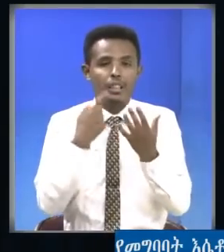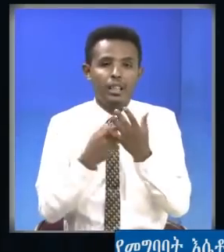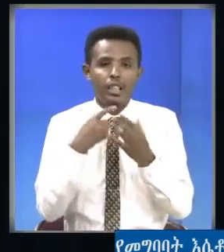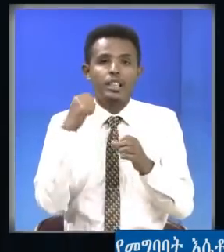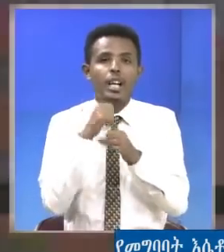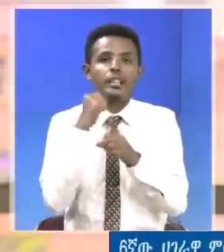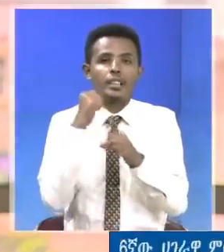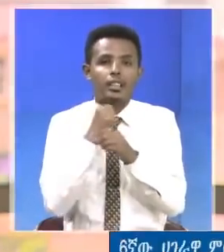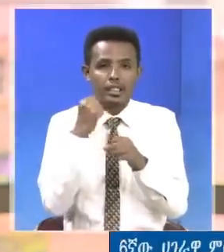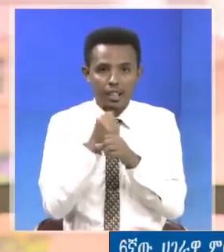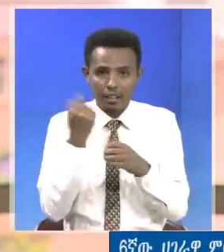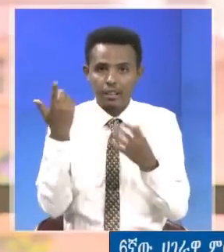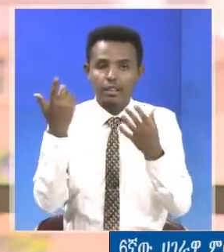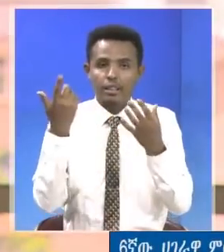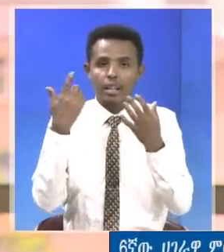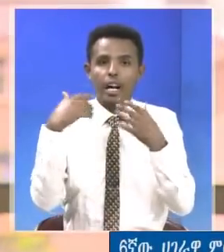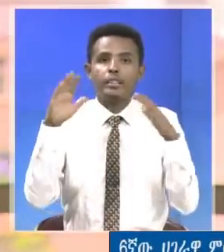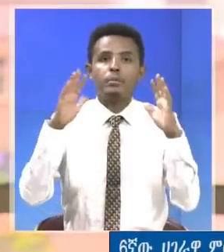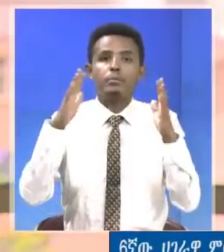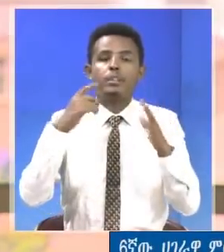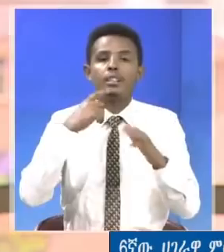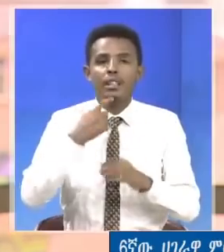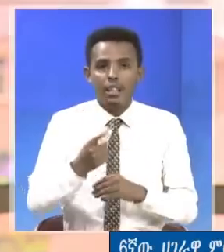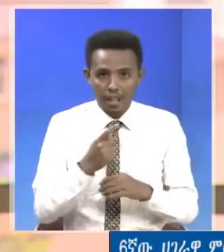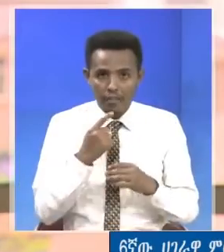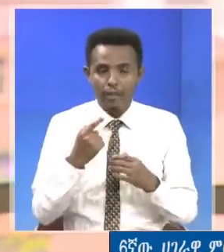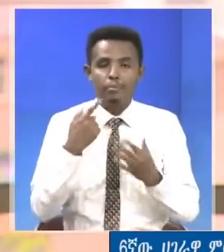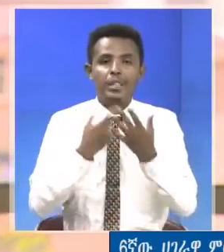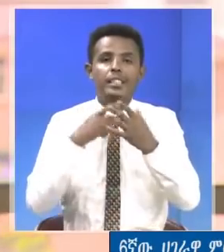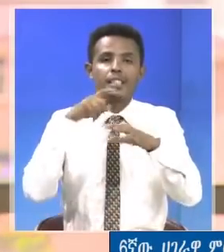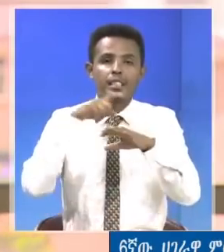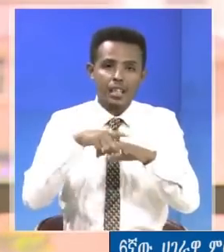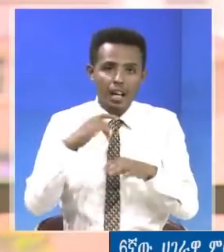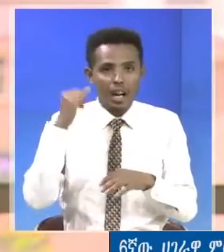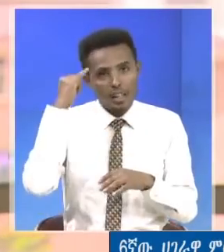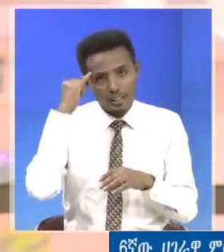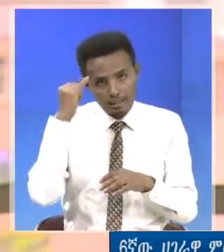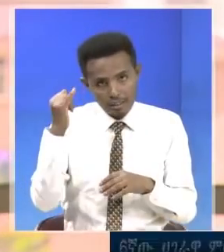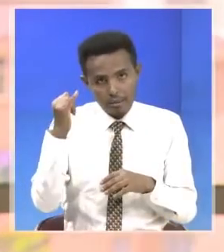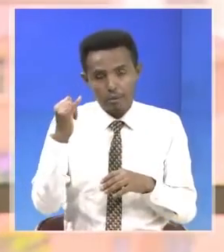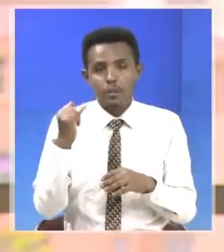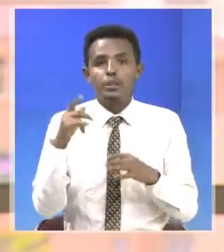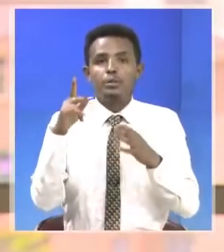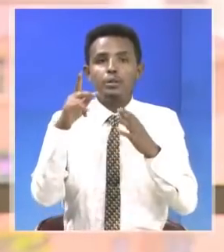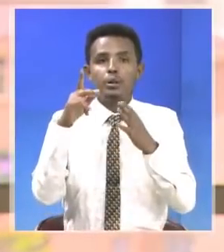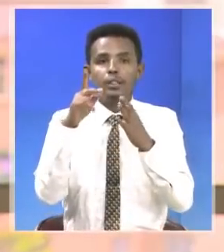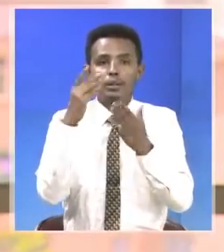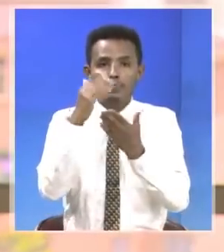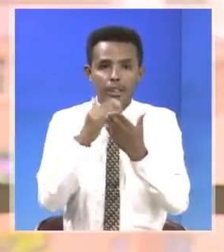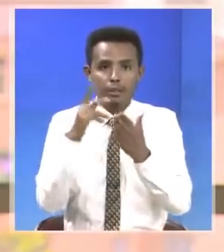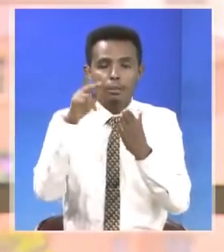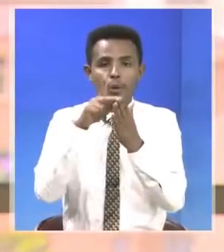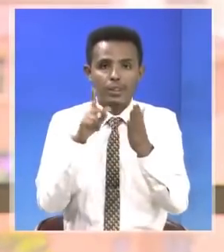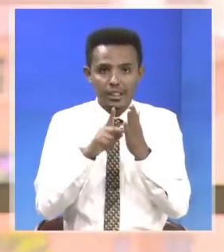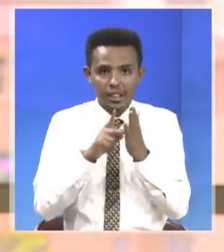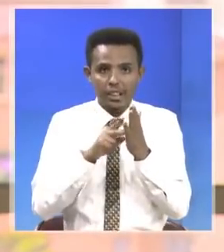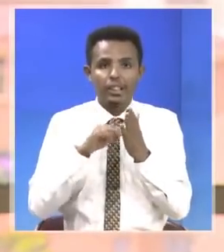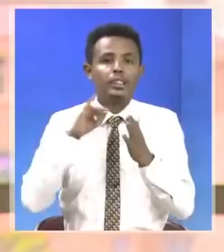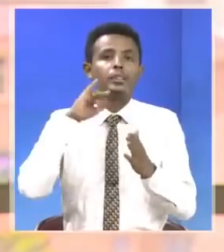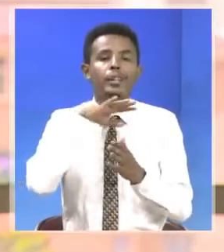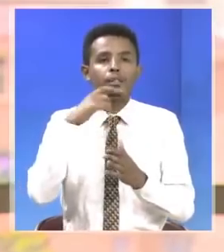አጨብጭቡልኝ ትላለህ። እኔ አሁን በዚህ ጊዜ ሐሳብ በጣም ይጠቅመናል። የትምህርት ፖሊሲው የላሸቀ ነው የሚለኝ ሰው መስማት አልፈልግም። ከዚህ